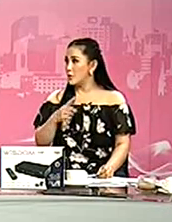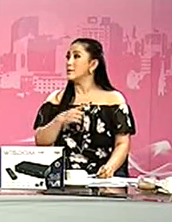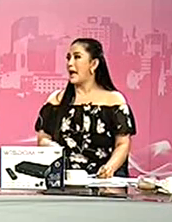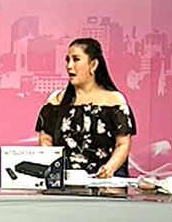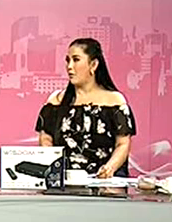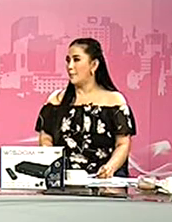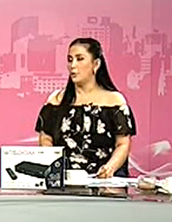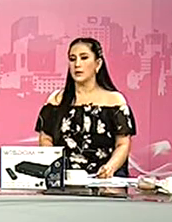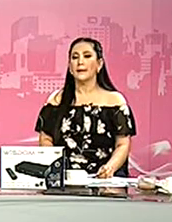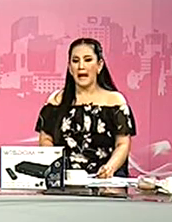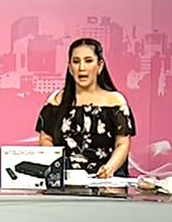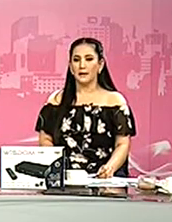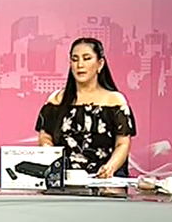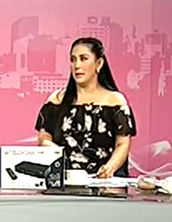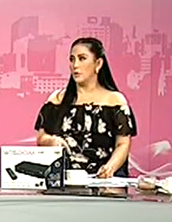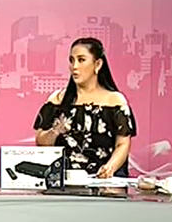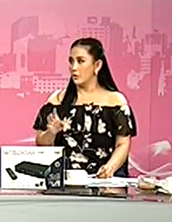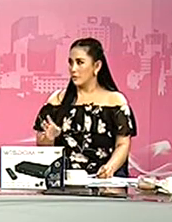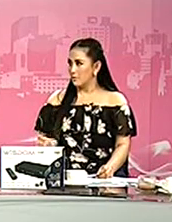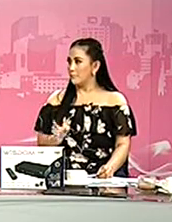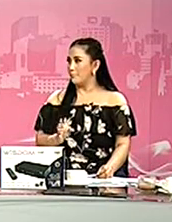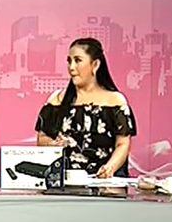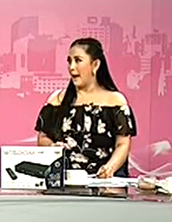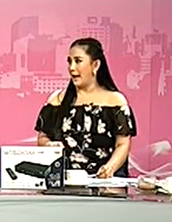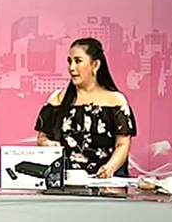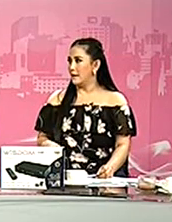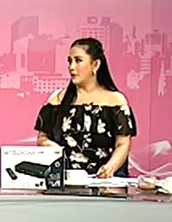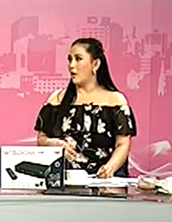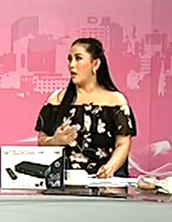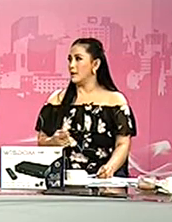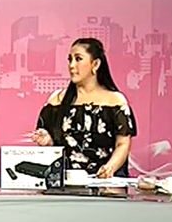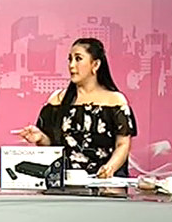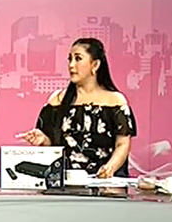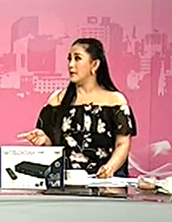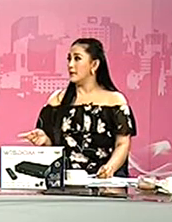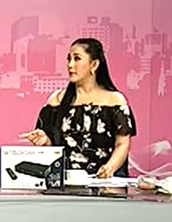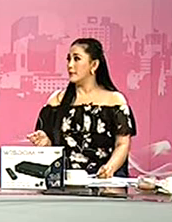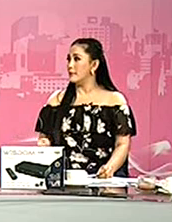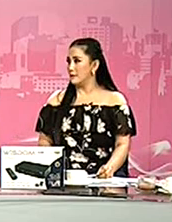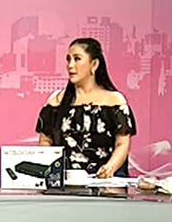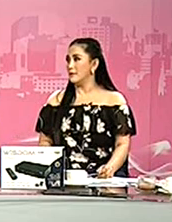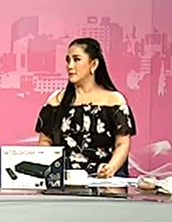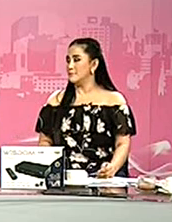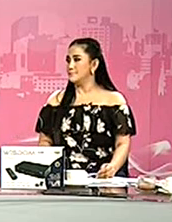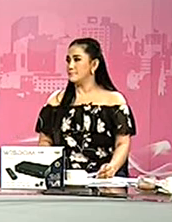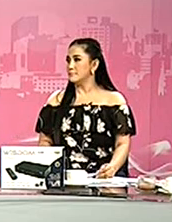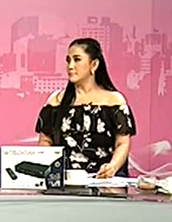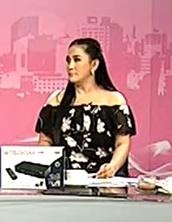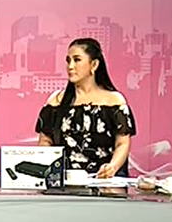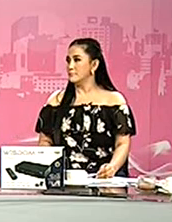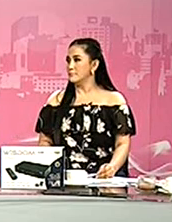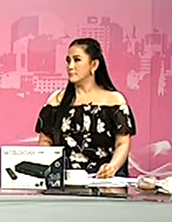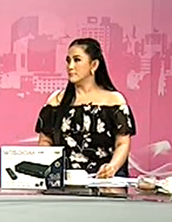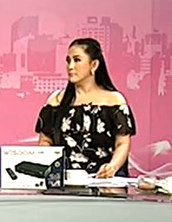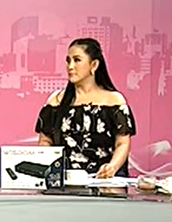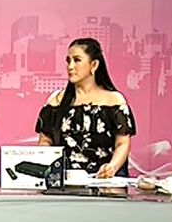ะ ตอนช่วงเช้าเขาไปดูกองทัพอากาศเดี๋ยวช่วง บายๆก็จะไปกันที่พวกเราเนี่ยแหละก็จะไป บางเ